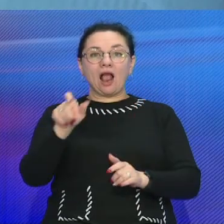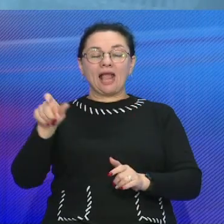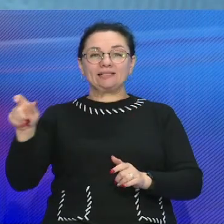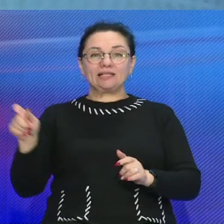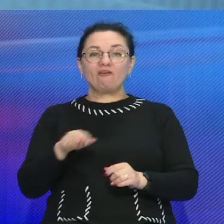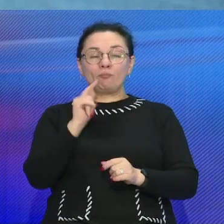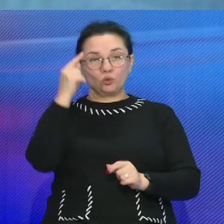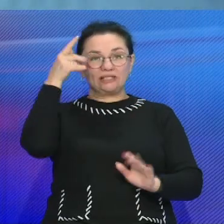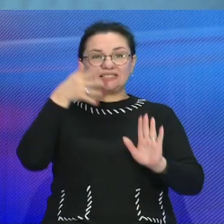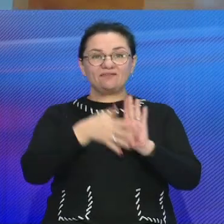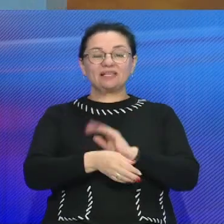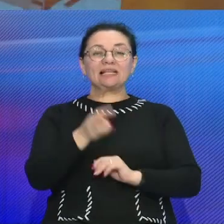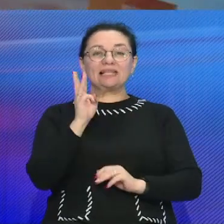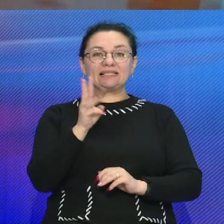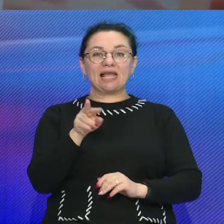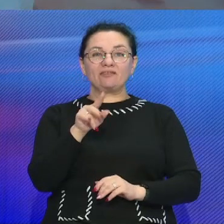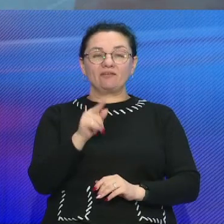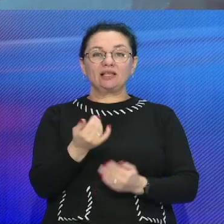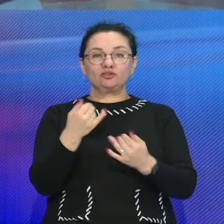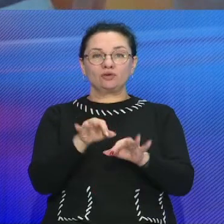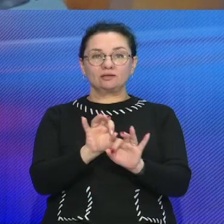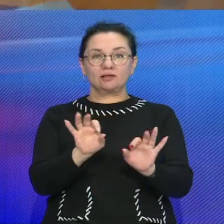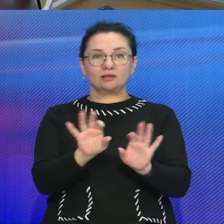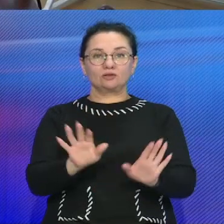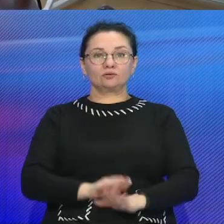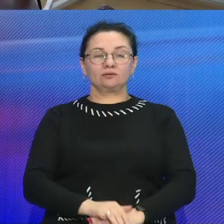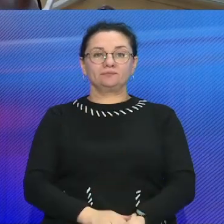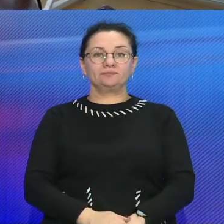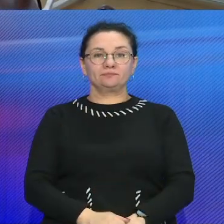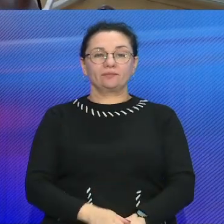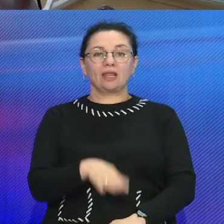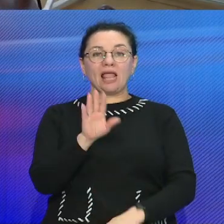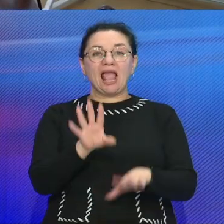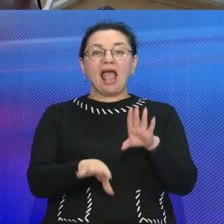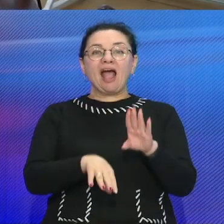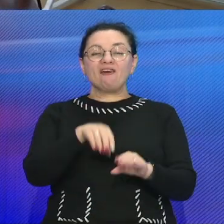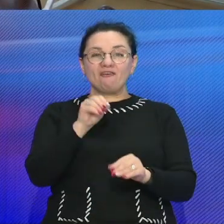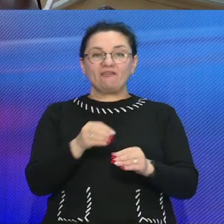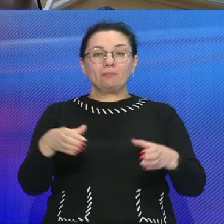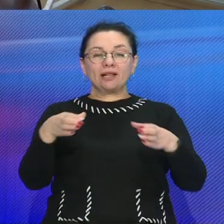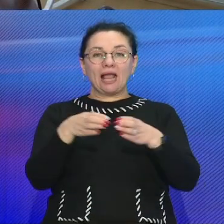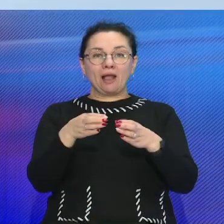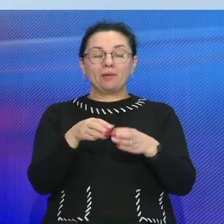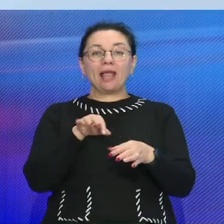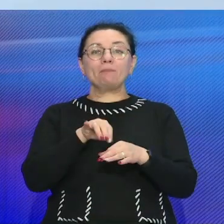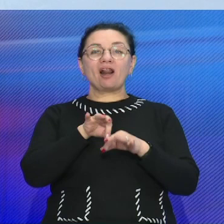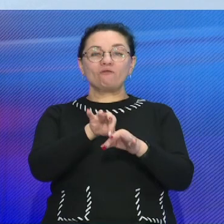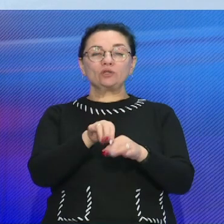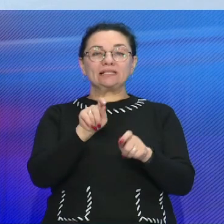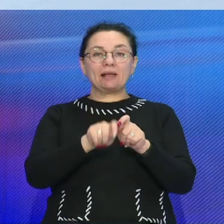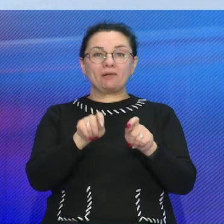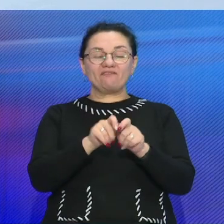30 студзеня. Ірына Юшкевіч прадоўжыць. У выбаркамах ідзе дэталёвая праверка кожнай